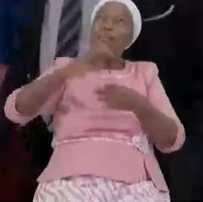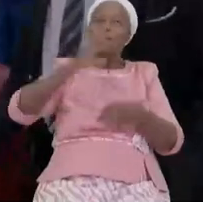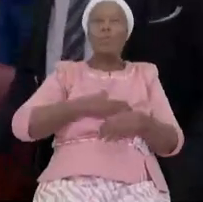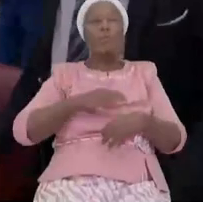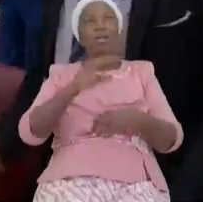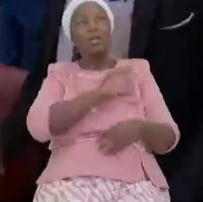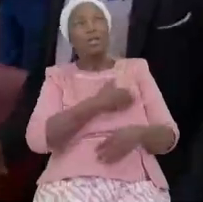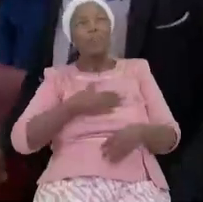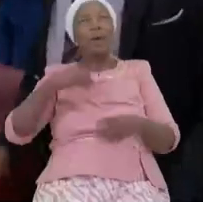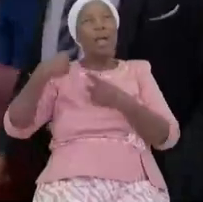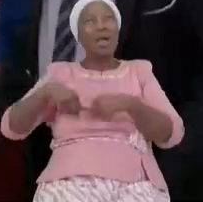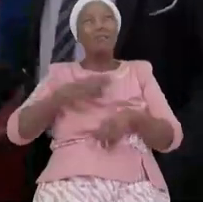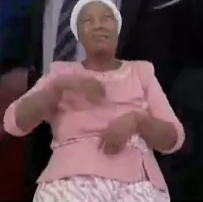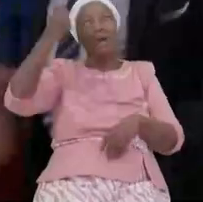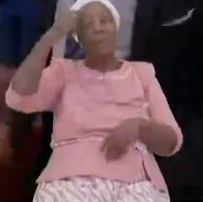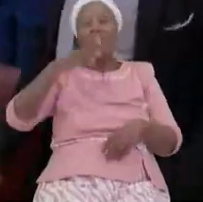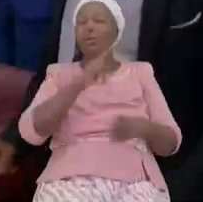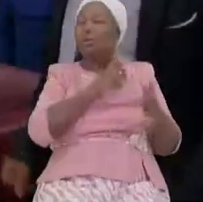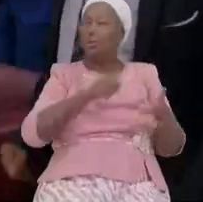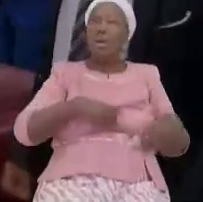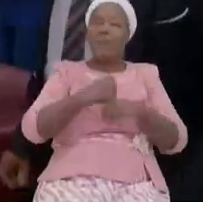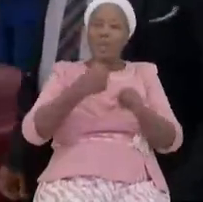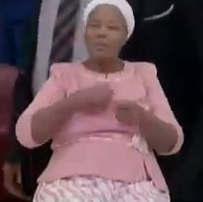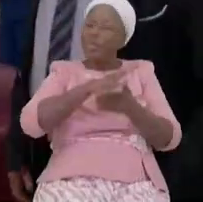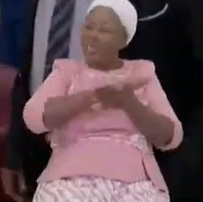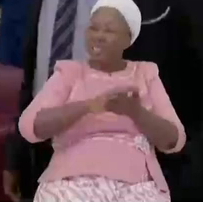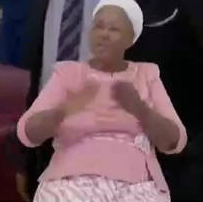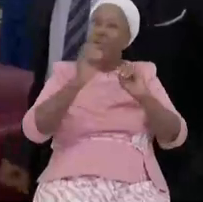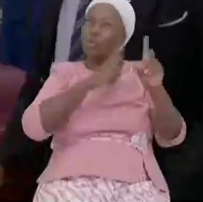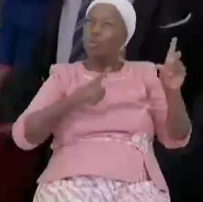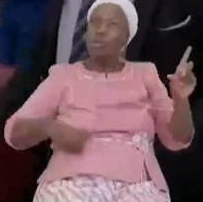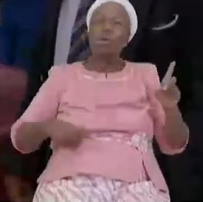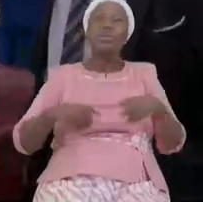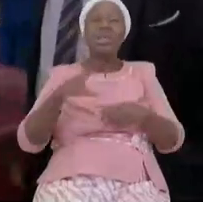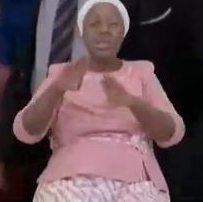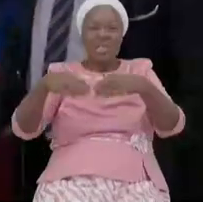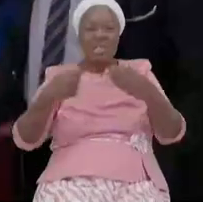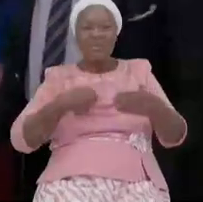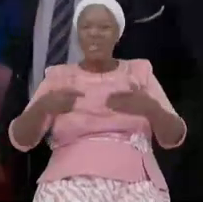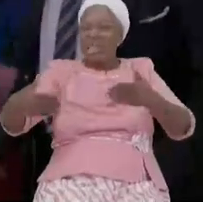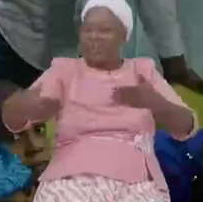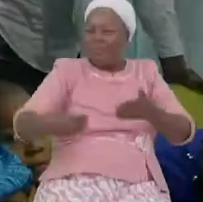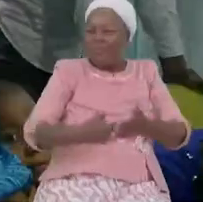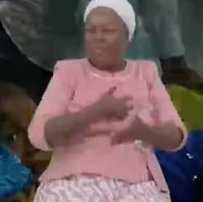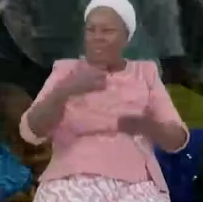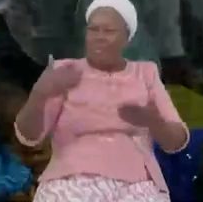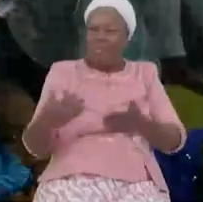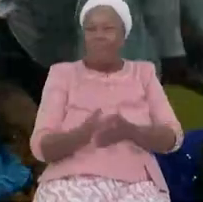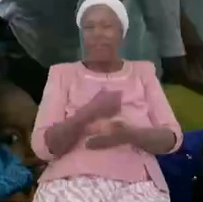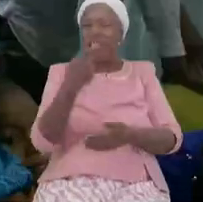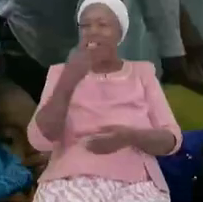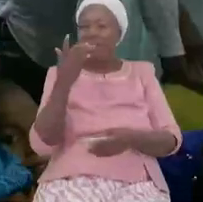rends-moi pur. Rends-moi pur. Seigneur, donne-moi un goût,